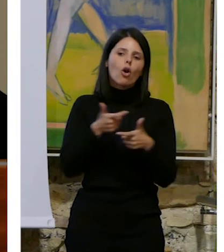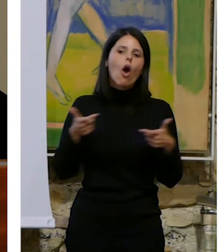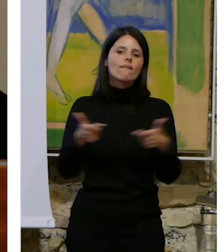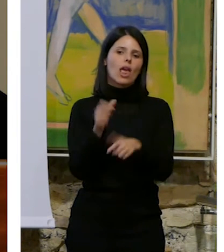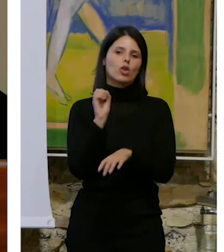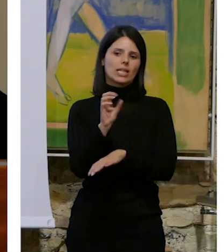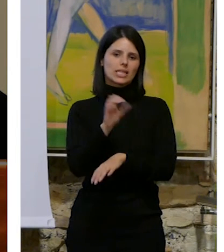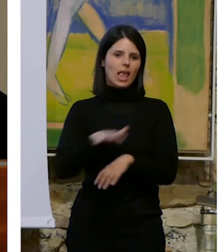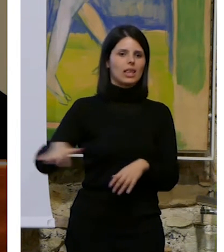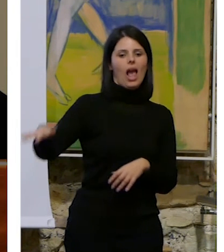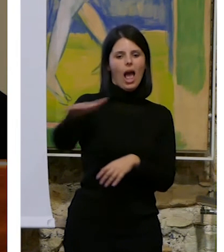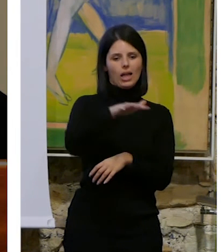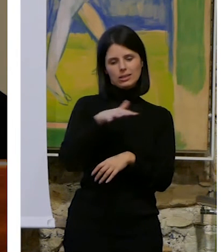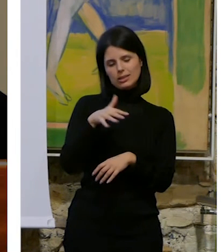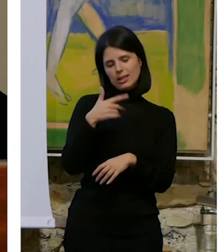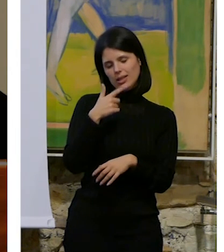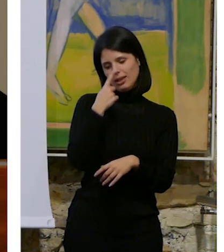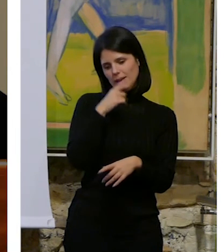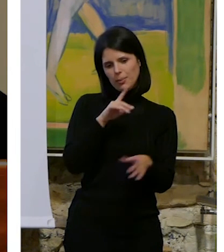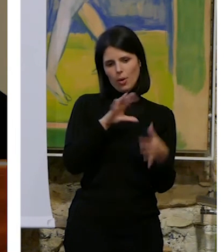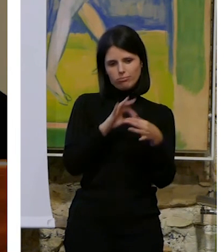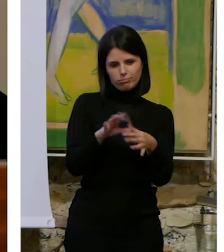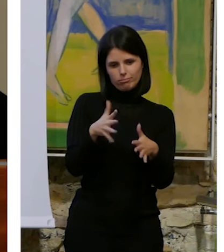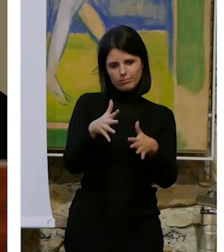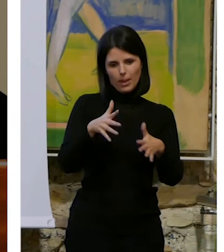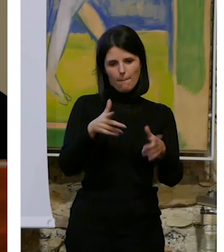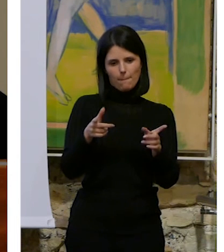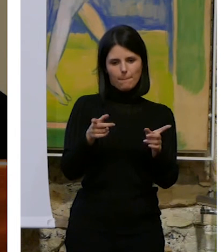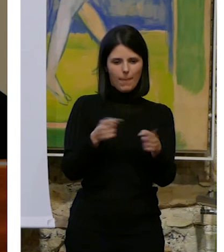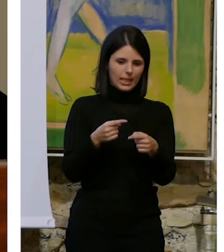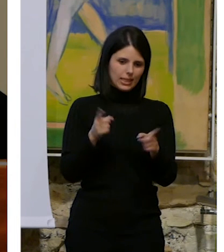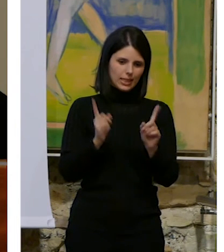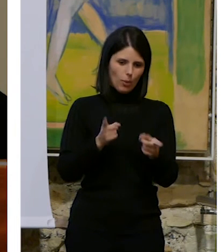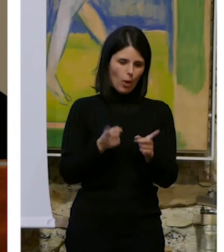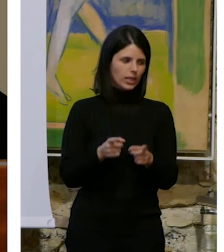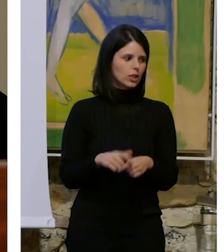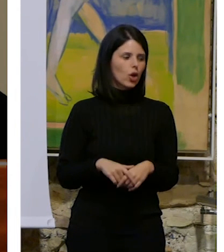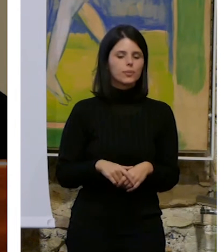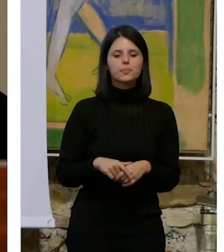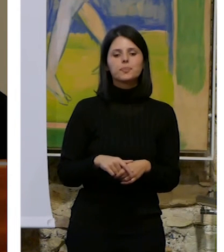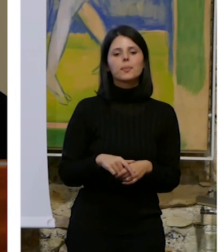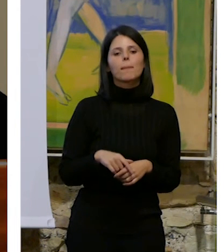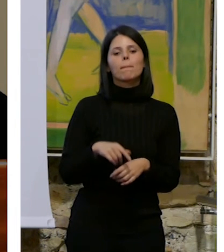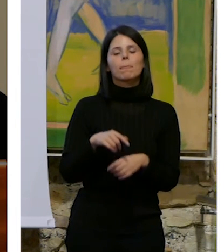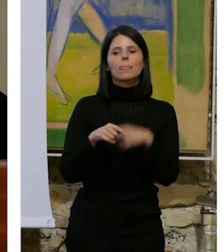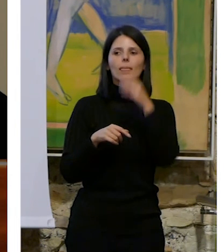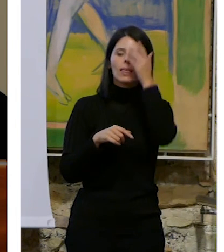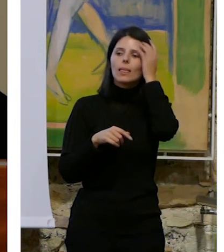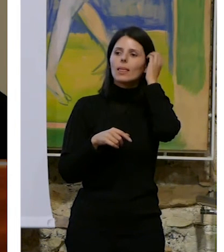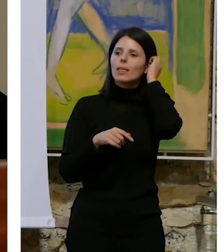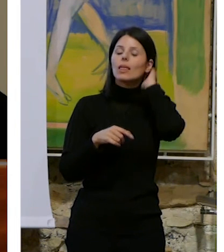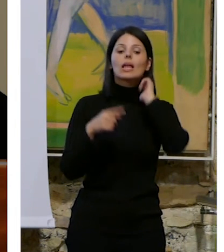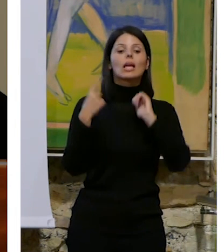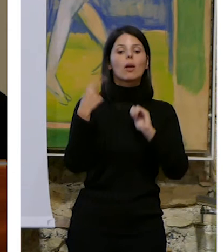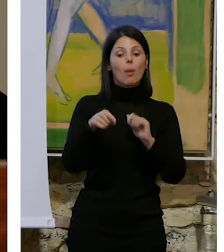sorta di nostro partito politico, no? Perché nel senso vero c'è un partito della polis italica. Bene,